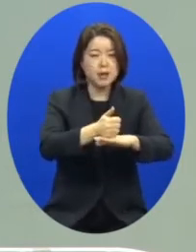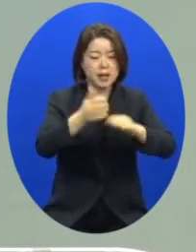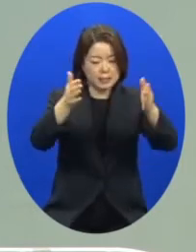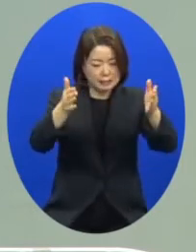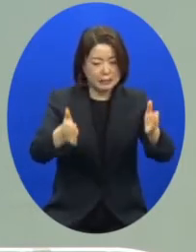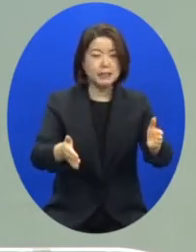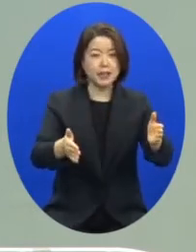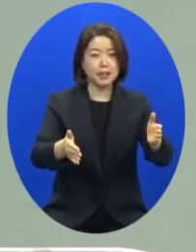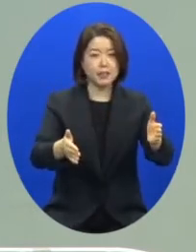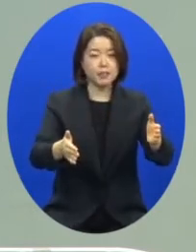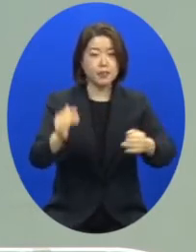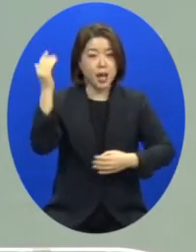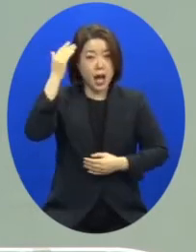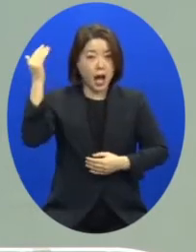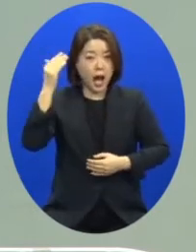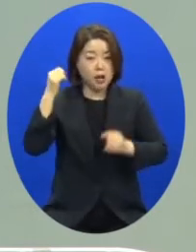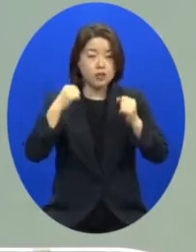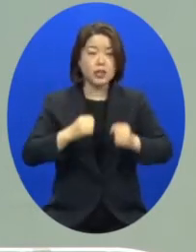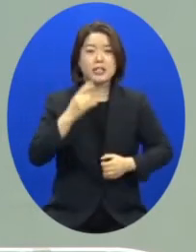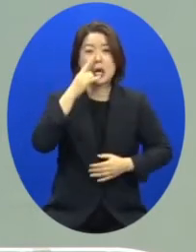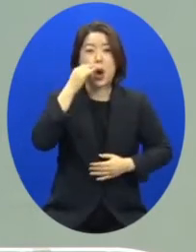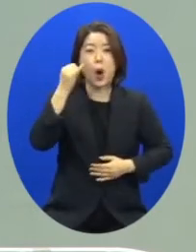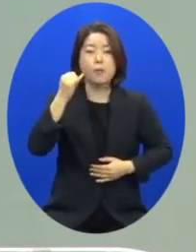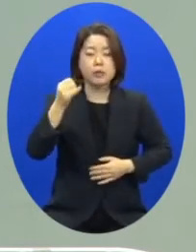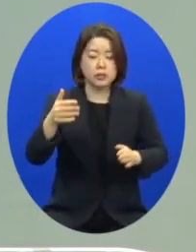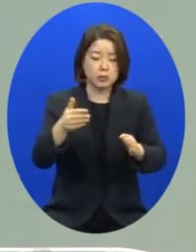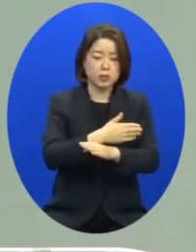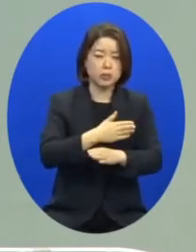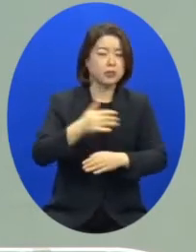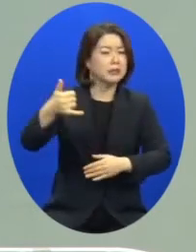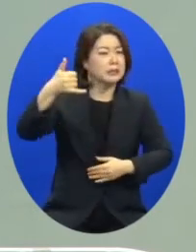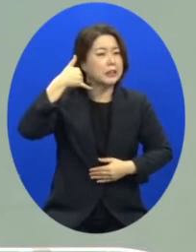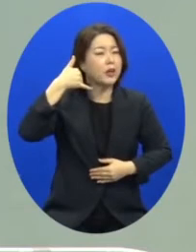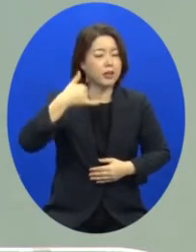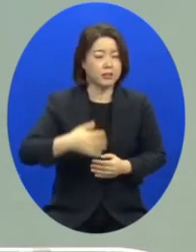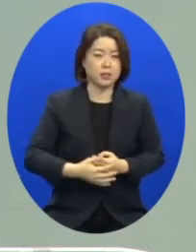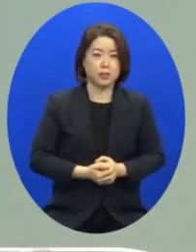갈 때 한국에 계신 어머니에게서 부터 전화가 왔습니다